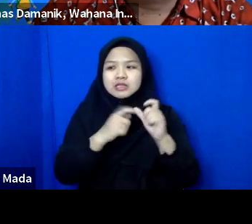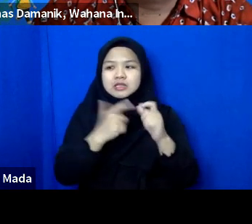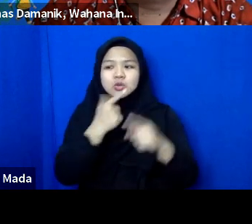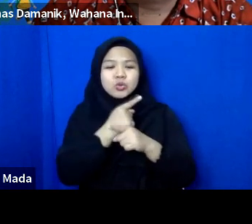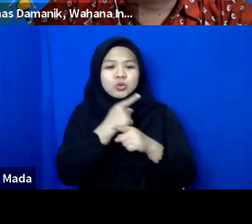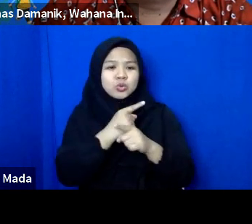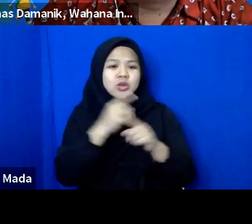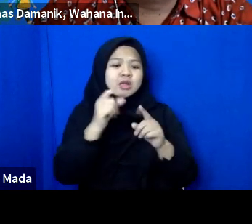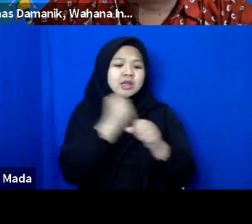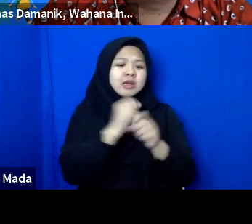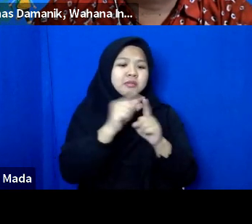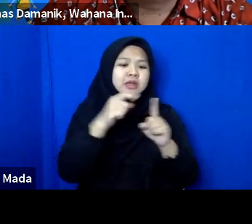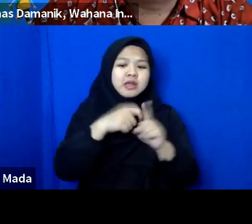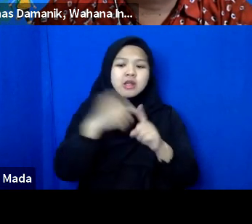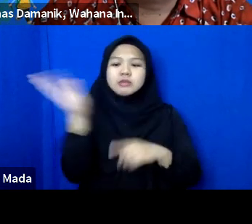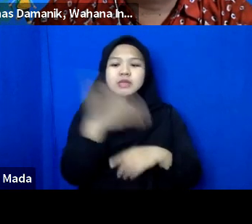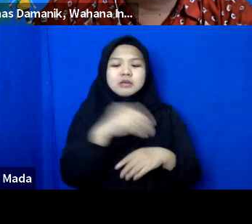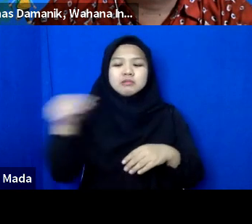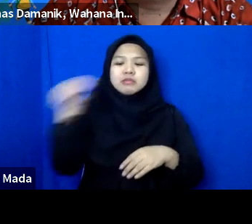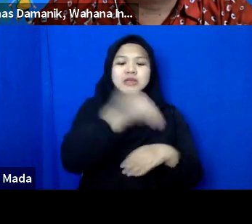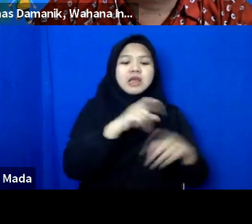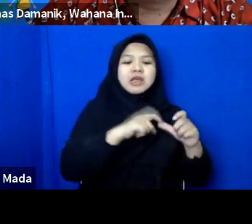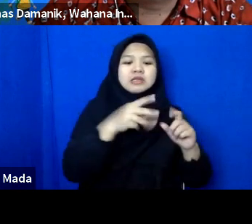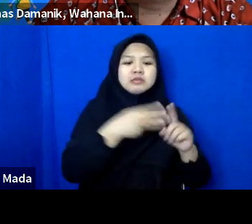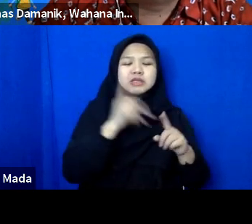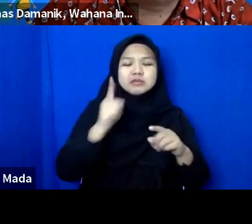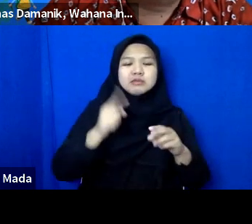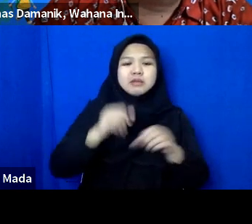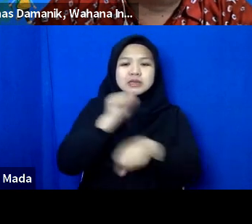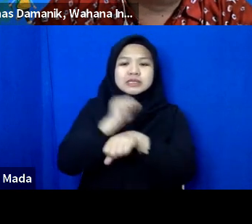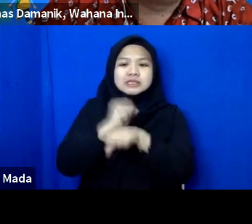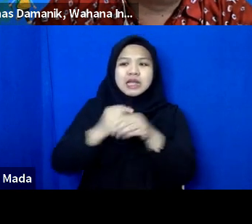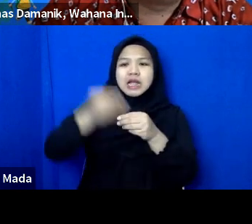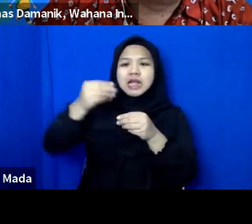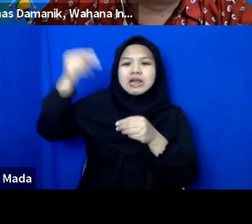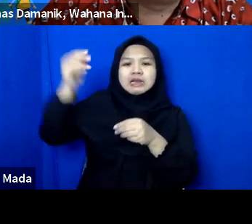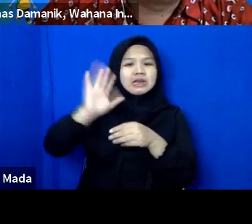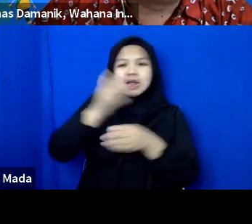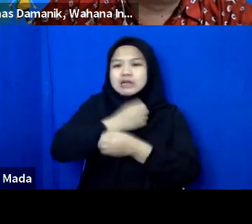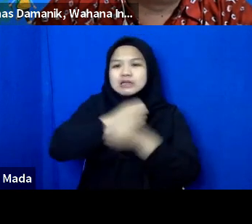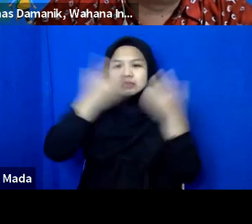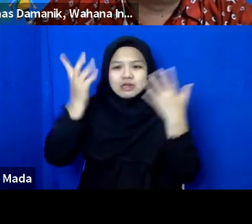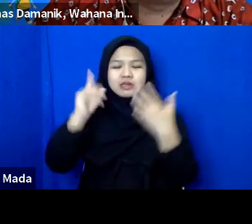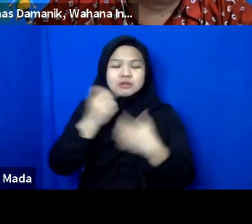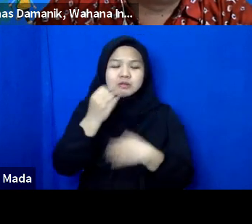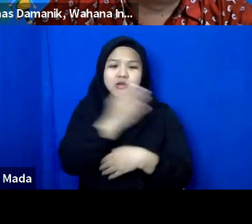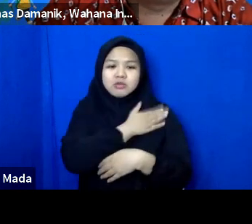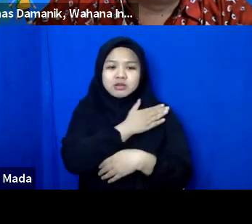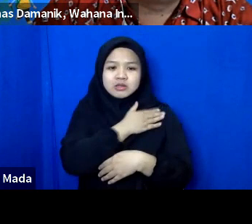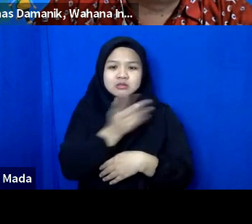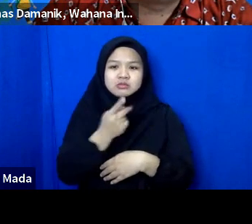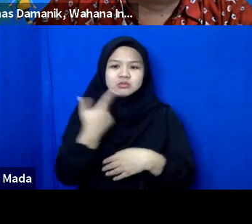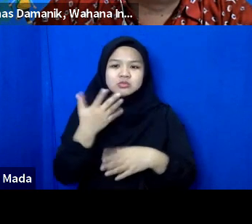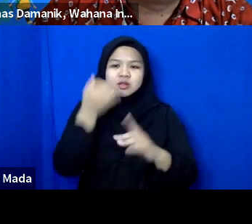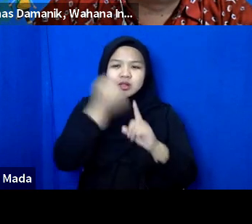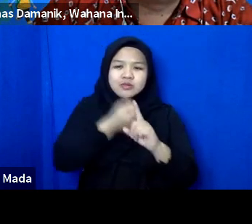pada pindah ke SLB karena karirnya tidak jelas ini banyak terjadi di Kabupaten kami telah melakukan